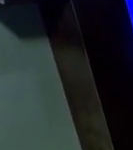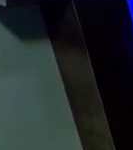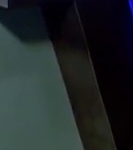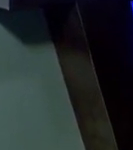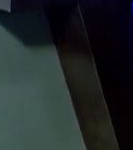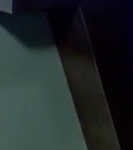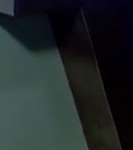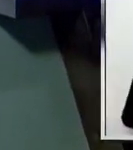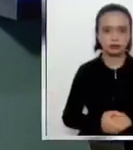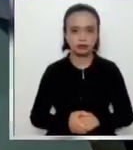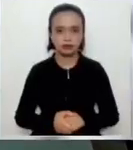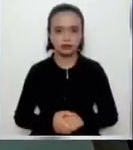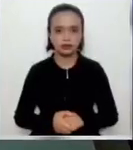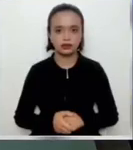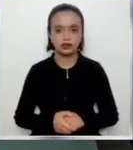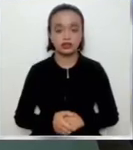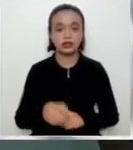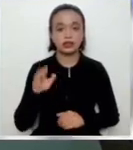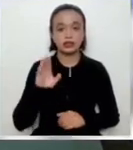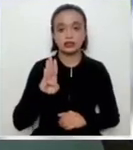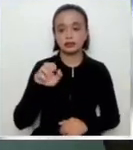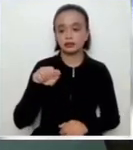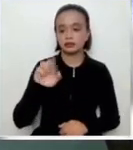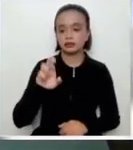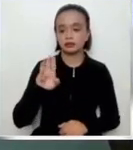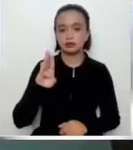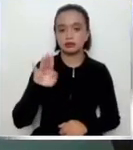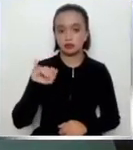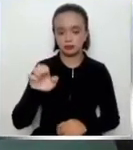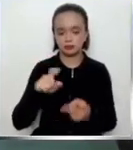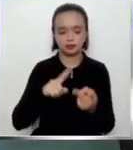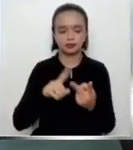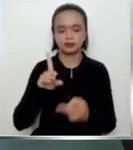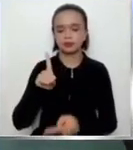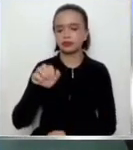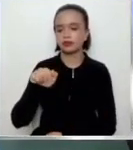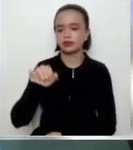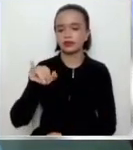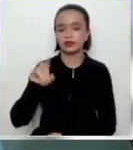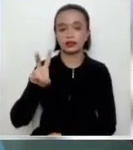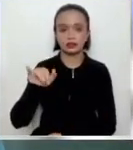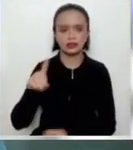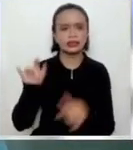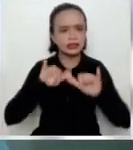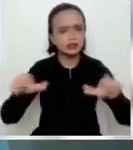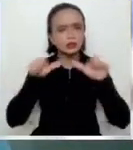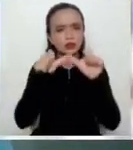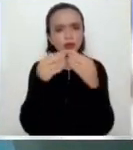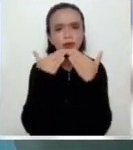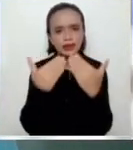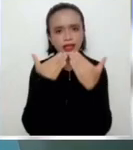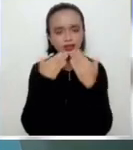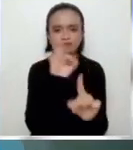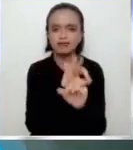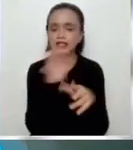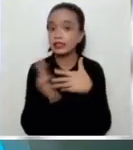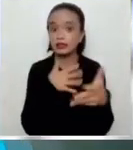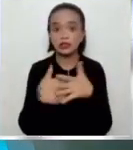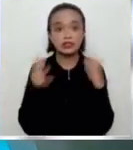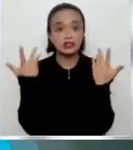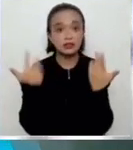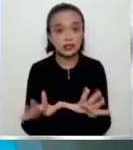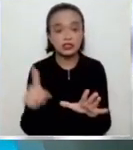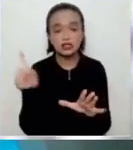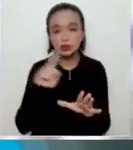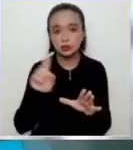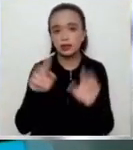overflowing with gratitude sina Barbie Fortes at David Licao po sa tuloy-tuloy na suporta ng fans kahit pa nagtapos na ang hit ka po sa primetime series